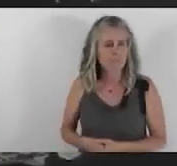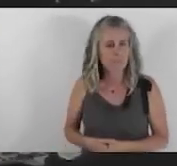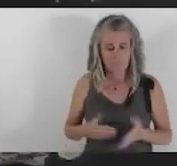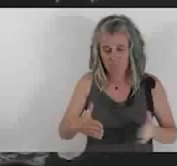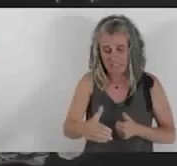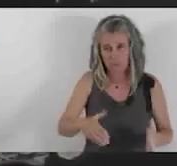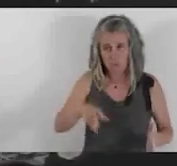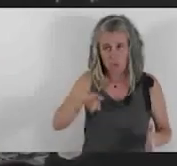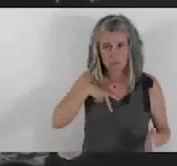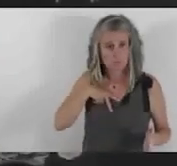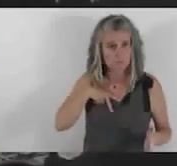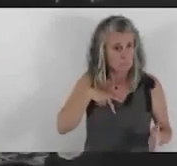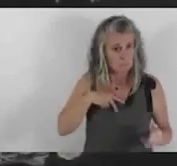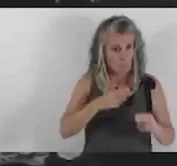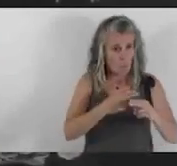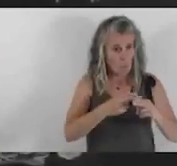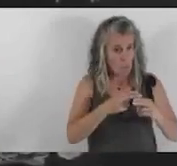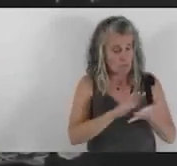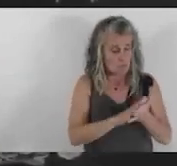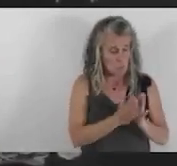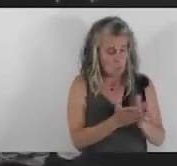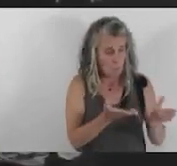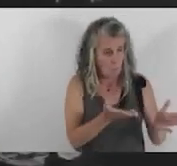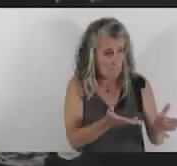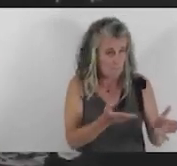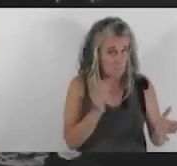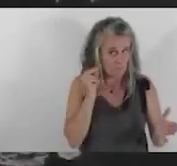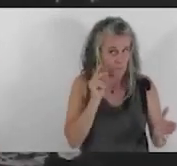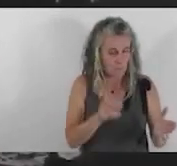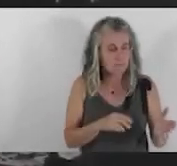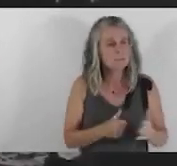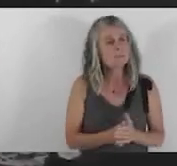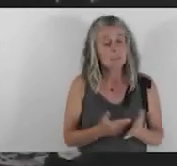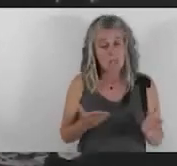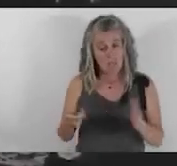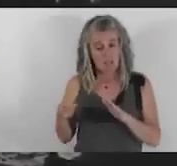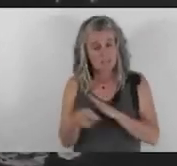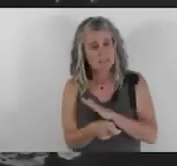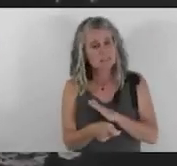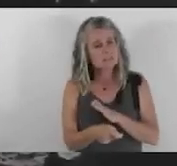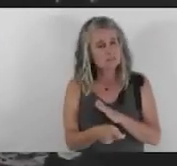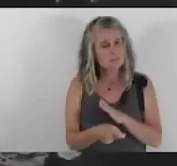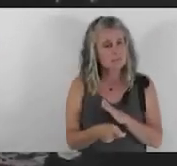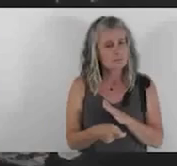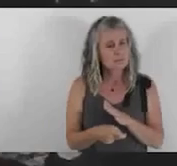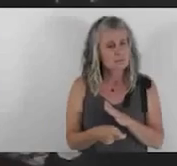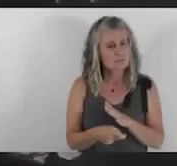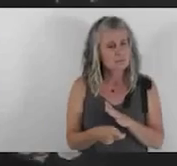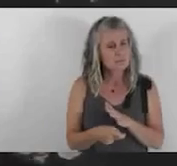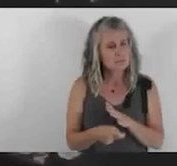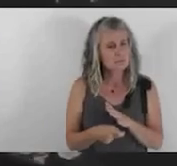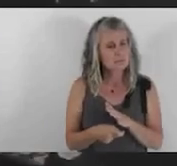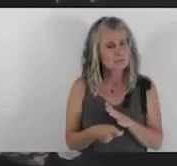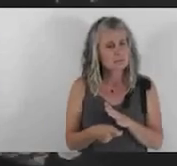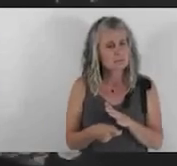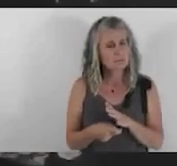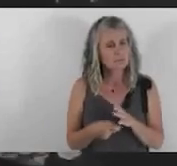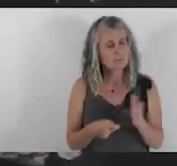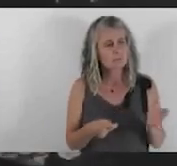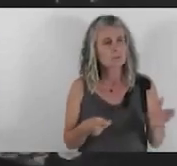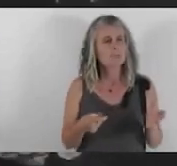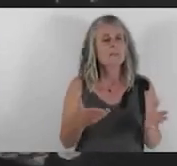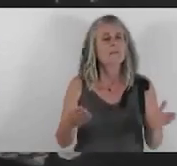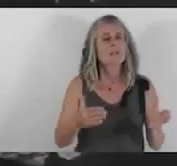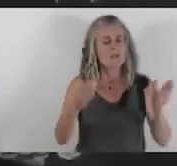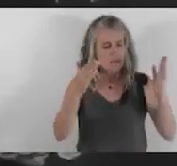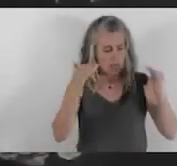David pour 1 000 euros. Rapport qui a reçu un avis favorable de la Commission. Et le 37, il